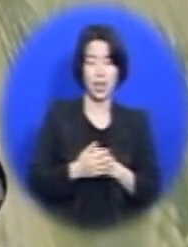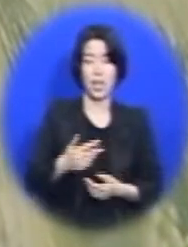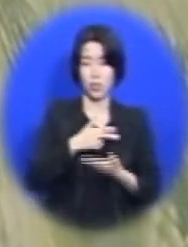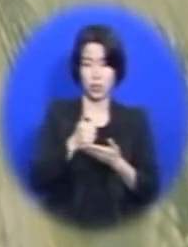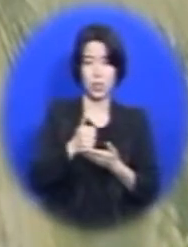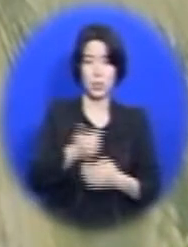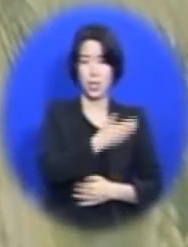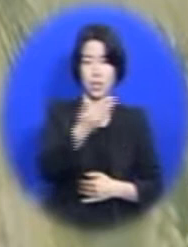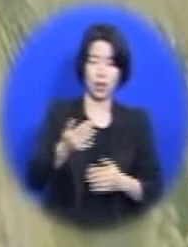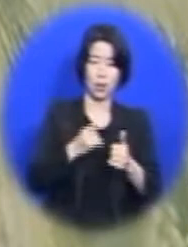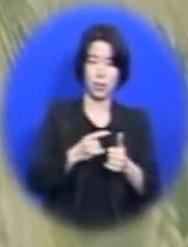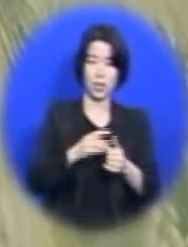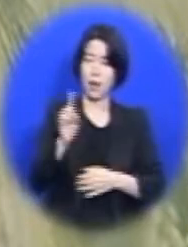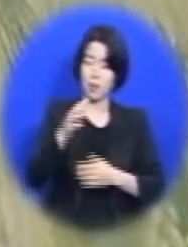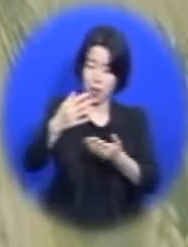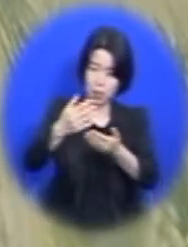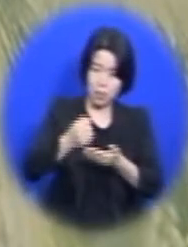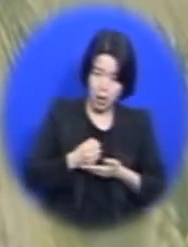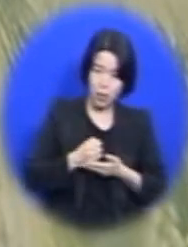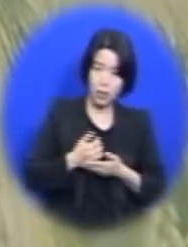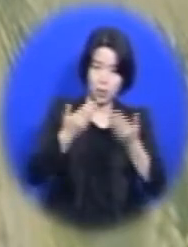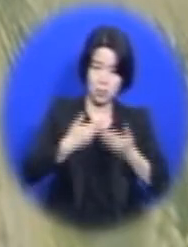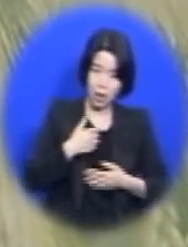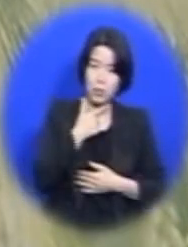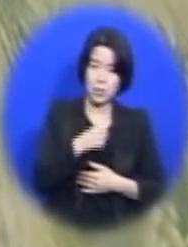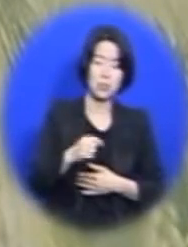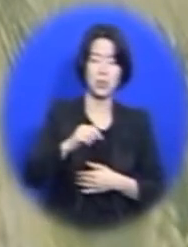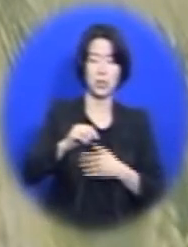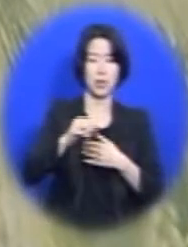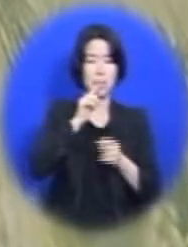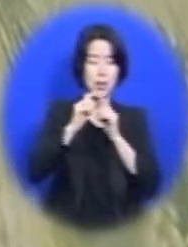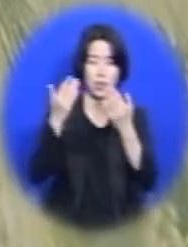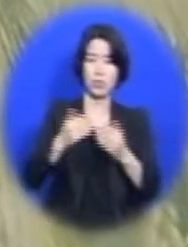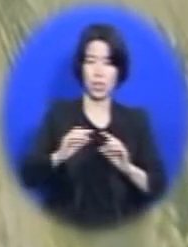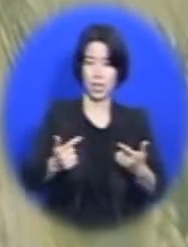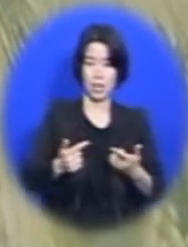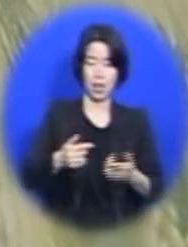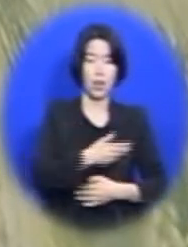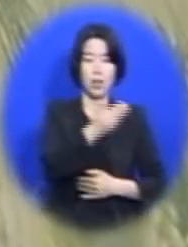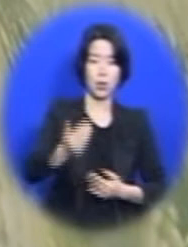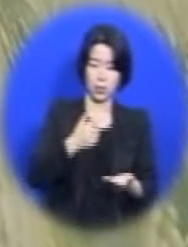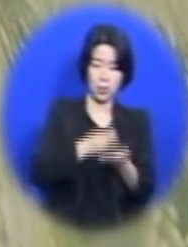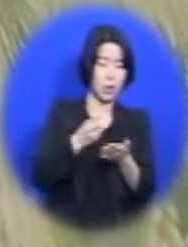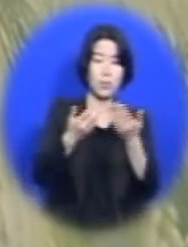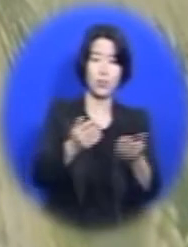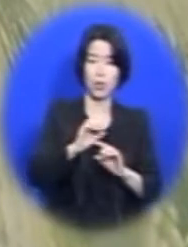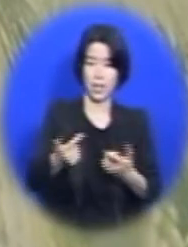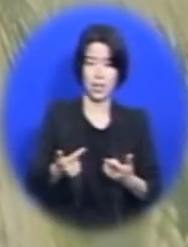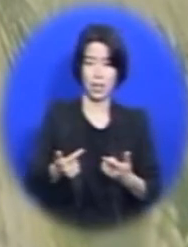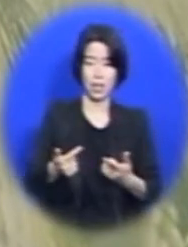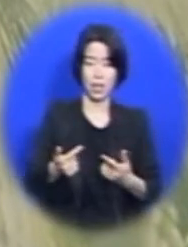주님은 여러분에게 뭘 받고 싶어서 하신 게 아닙니다. 주님은 여러분에게 법을 주신 것도 아닙니다.